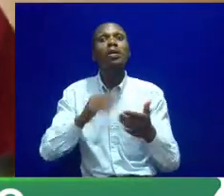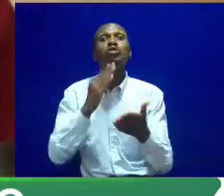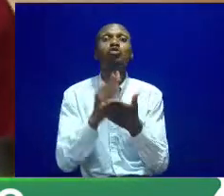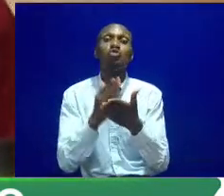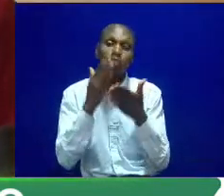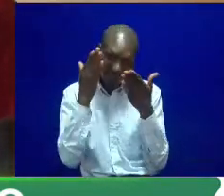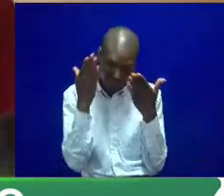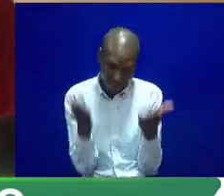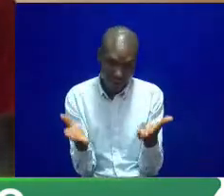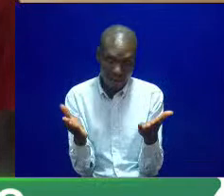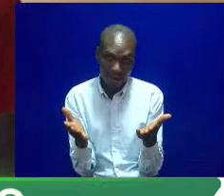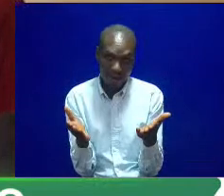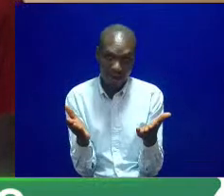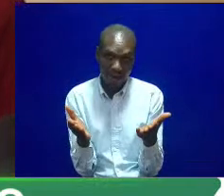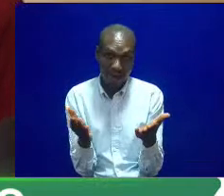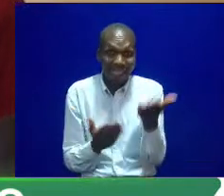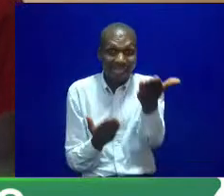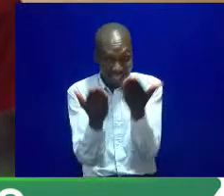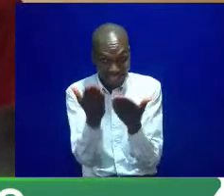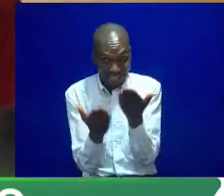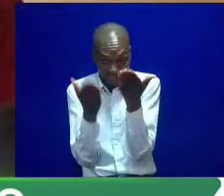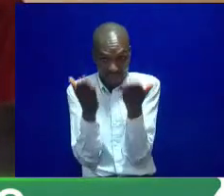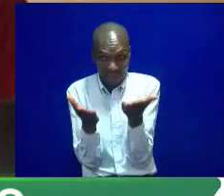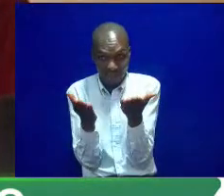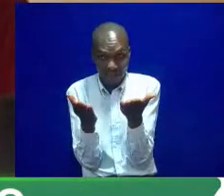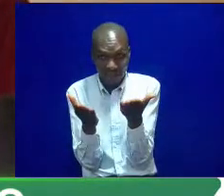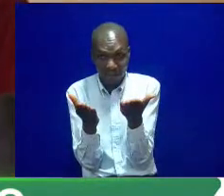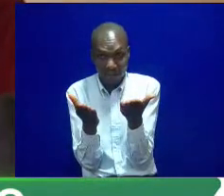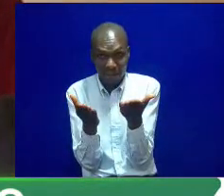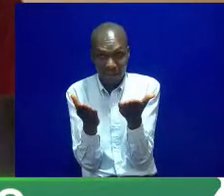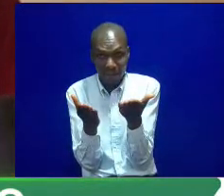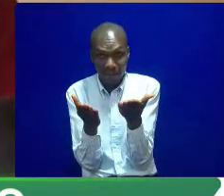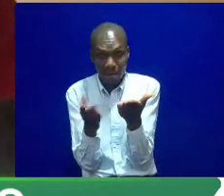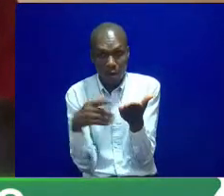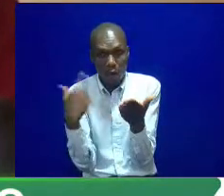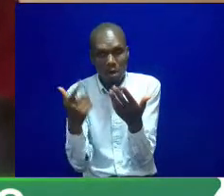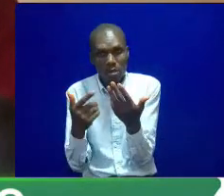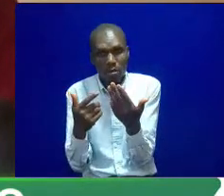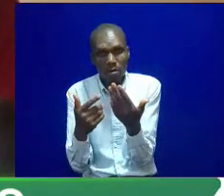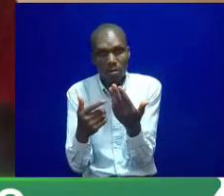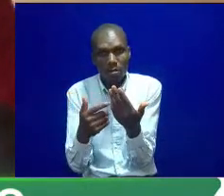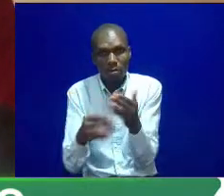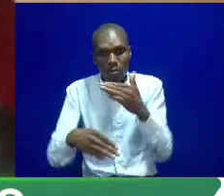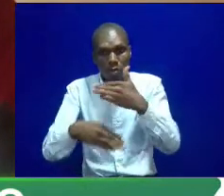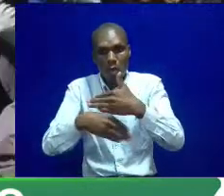obokoreli, nogo chena chinkoro, na kwa agacha wantuke muhika.